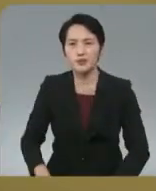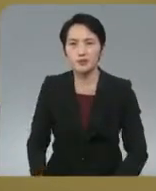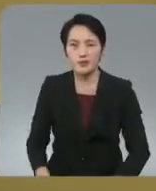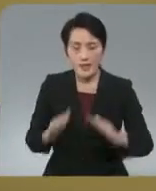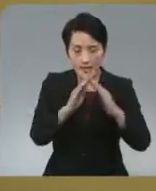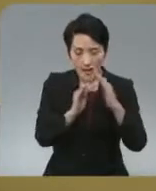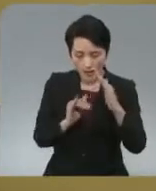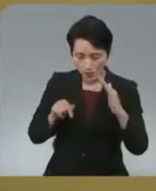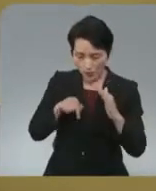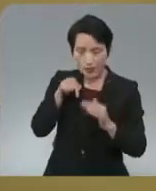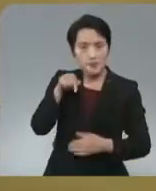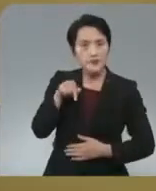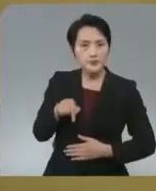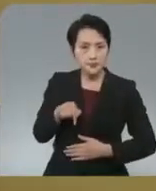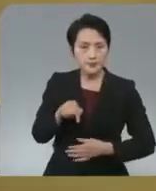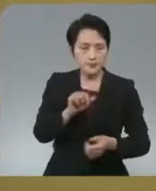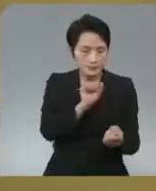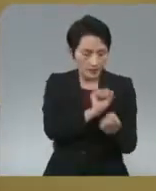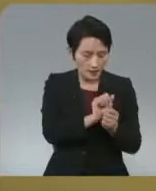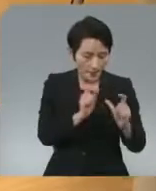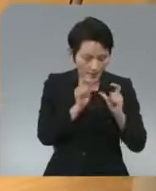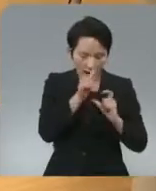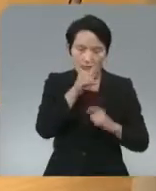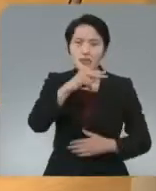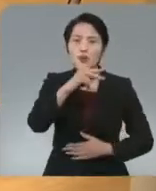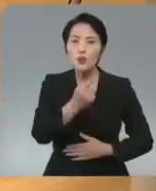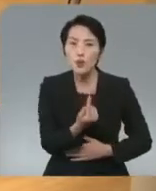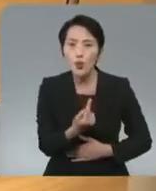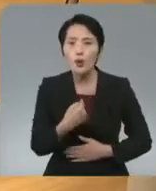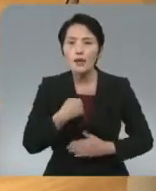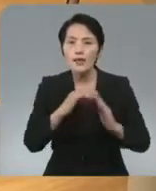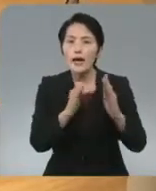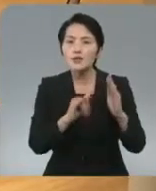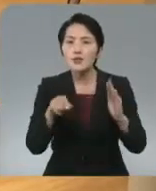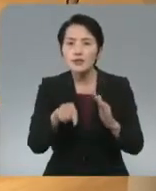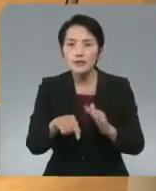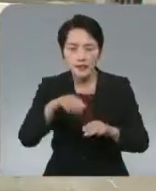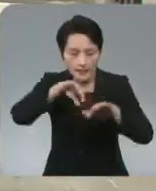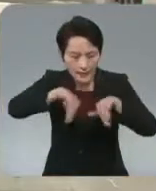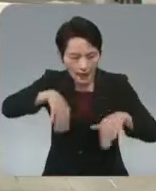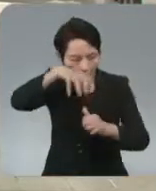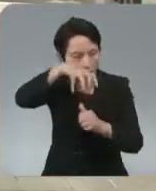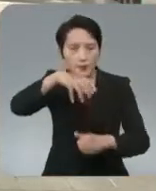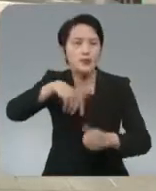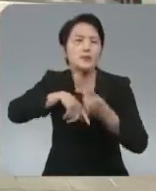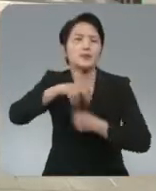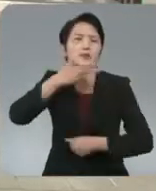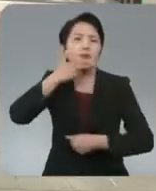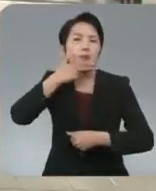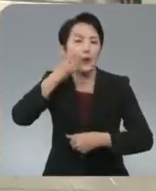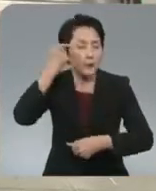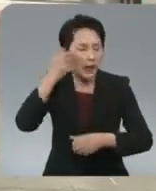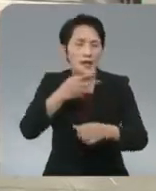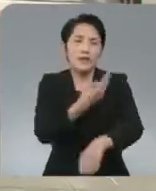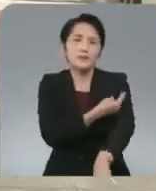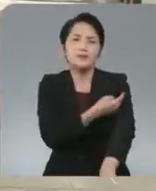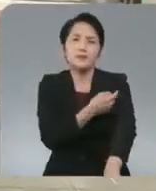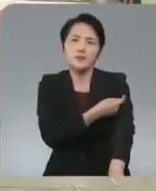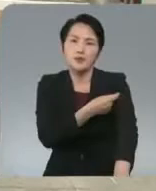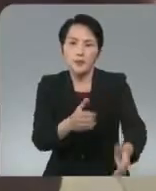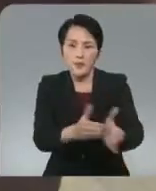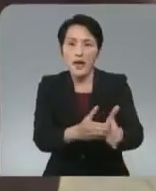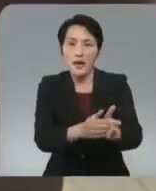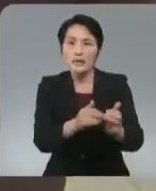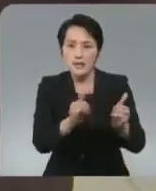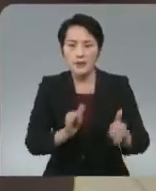toàn quốc theo đó người trên 60 tuổi và người thuộc nhóm quản lý tập trung nuôi kết thuốc điều trị dạng uống và sẽ được giám sát sức khỏe hai lần một ngày